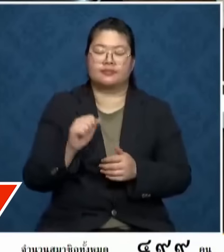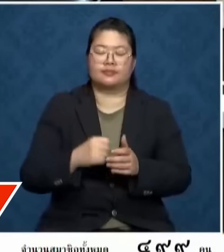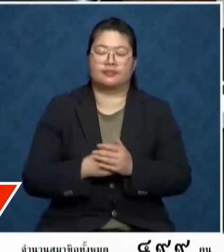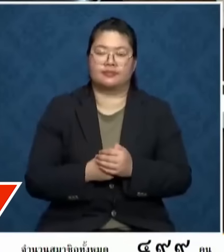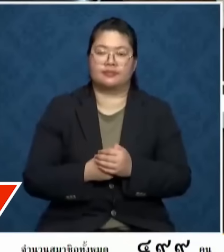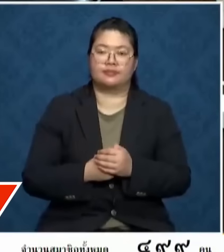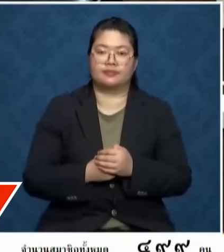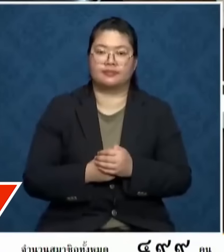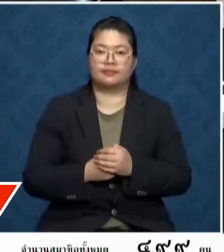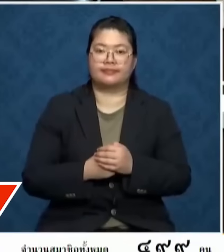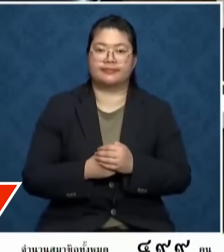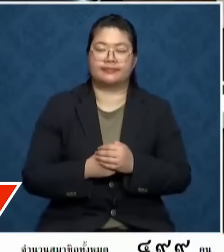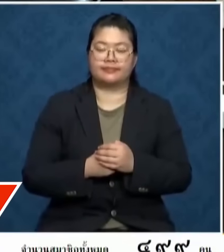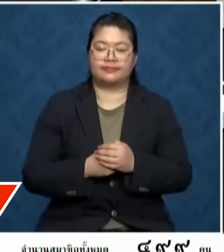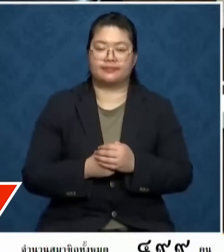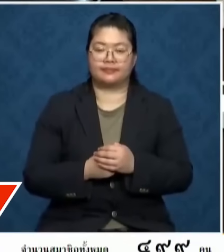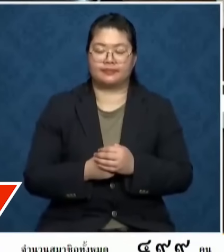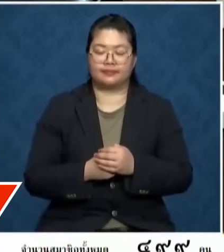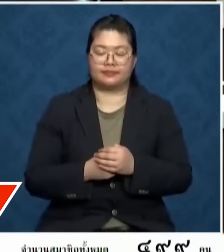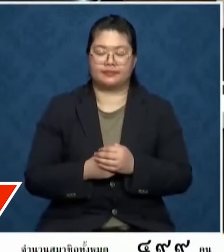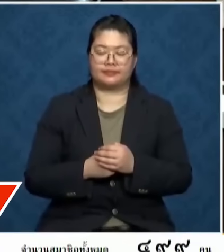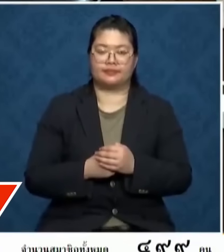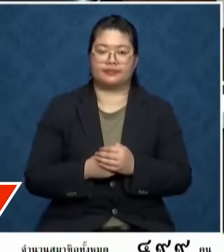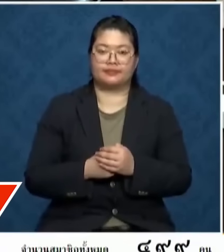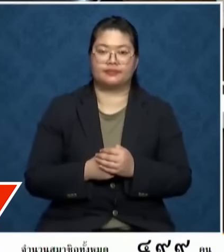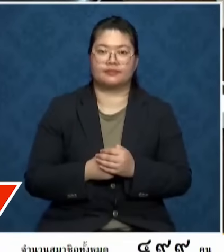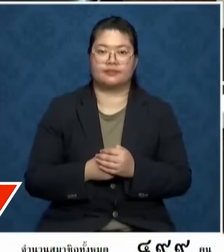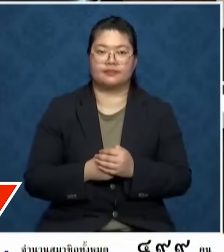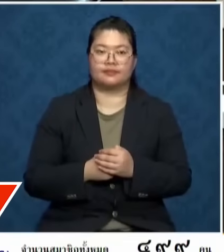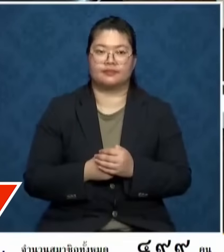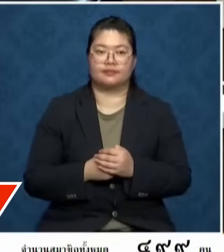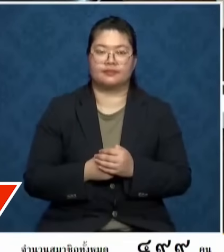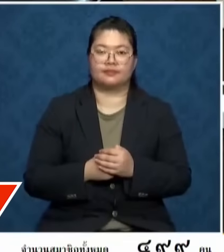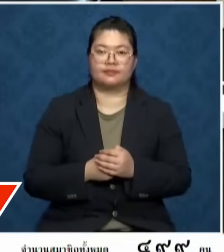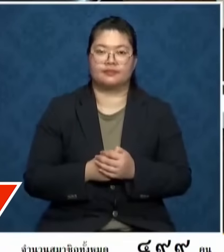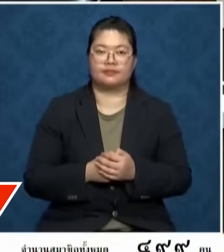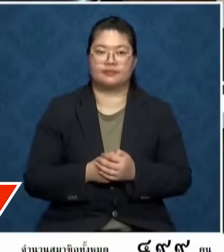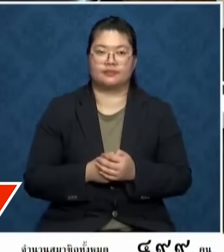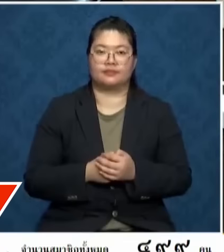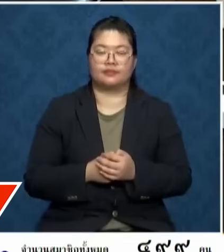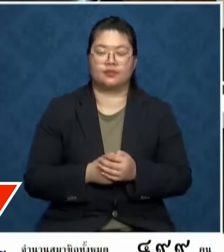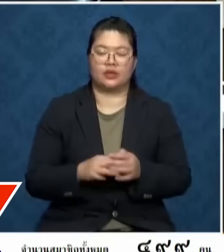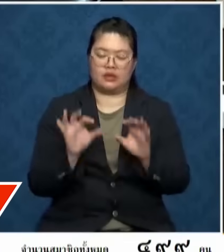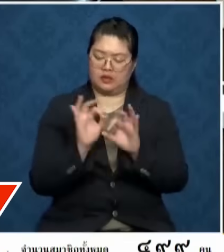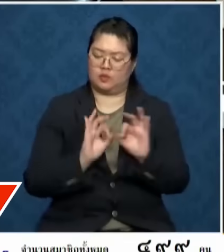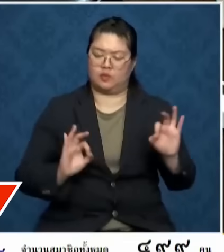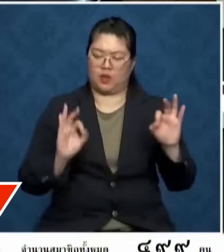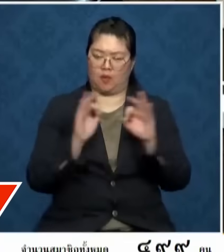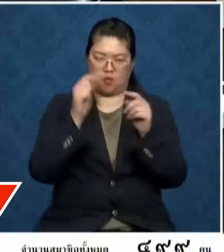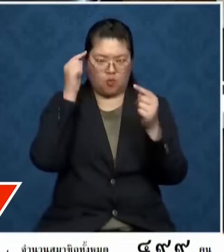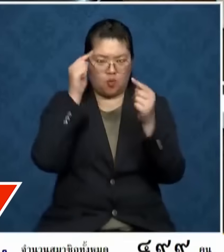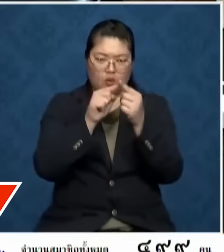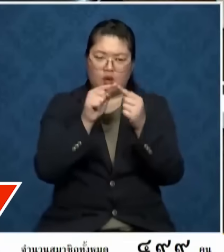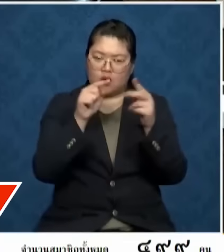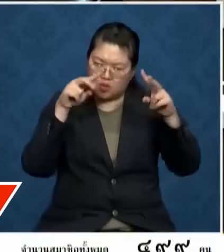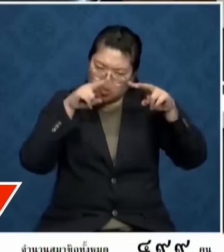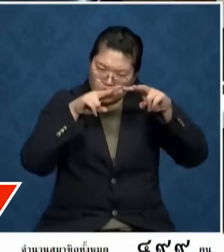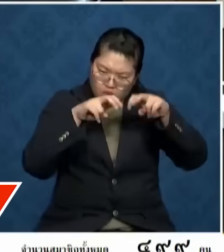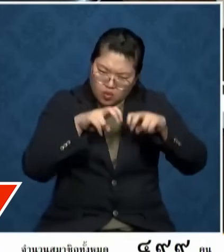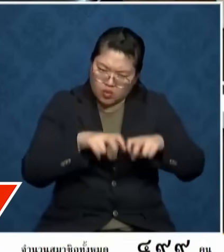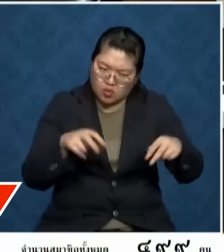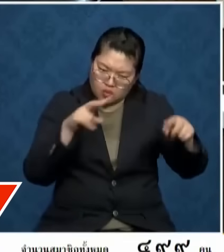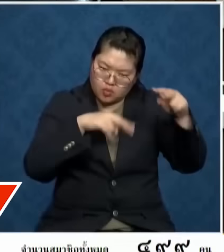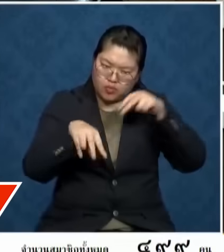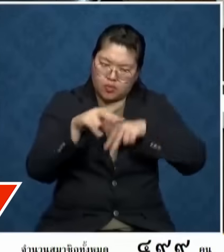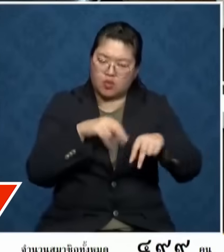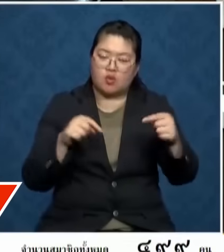หนึ่งนะก็คือการทุจริตเนี่ยเราจะนะครับเราจะพุ่งเป้าหรือการตรวจสอบการธุรกิตแล้วเราจะ